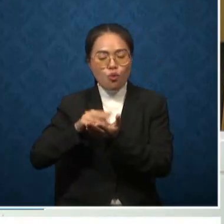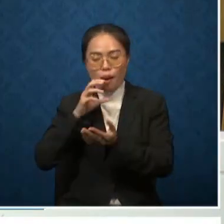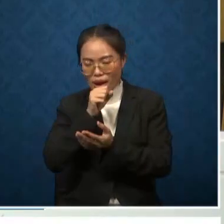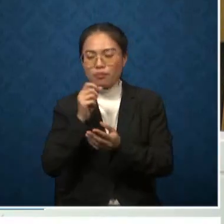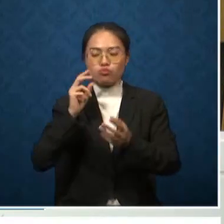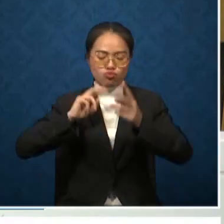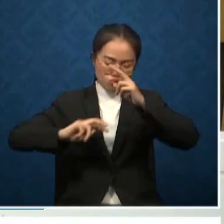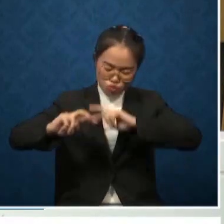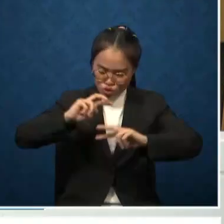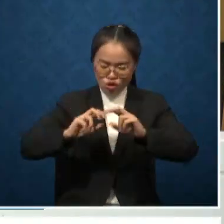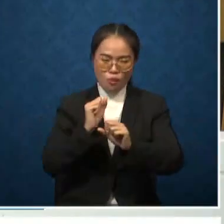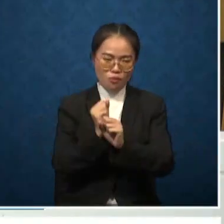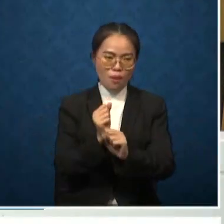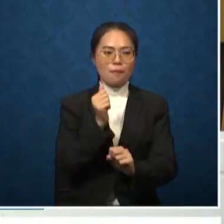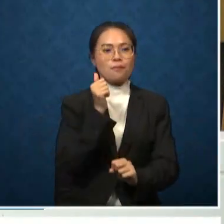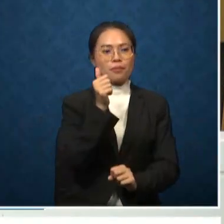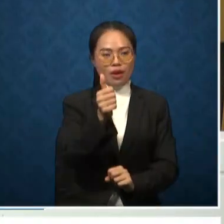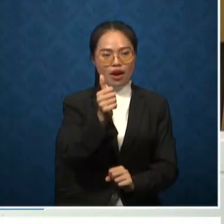นะครับก็ทำให้มีความ